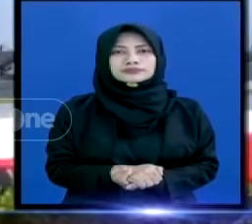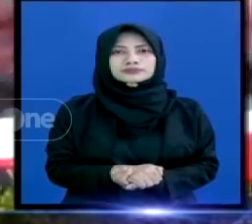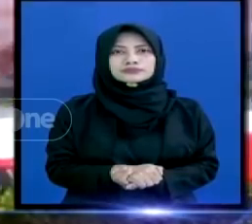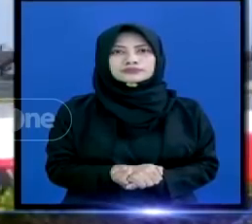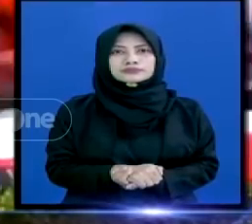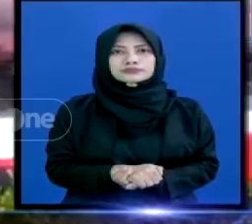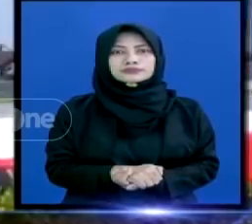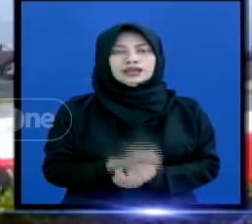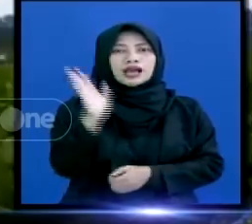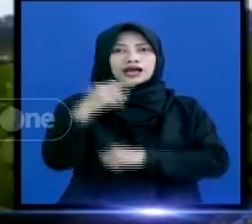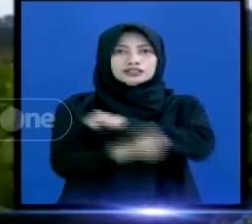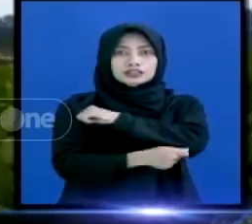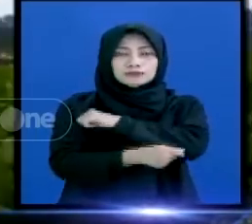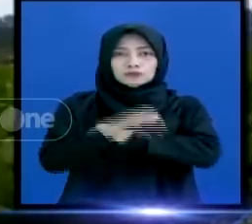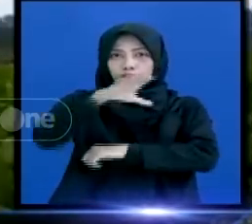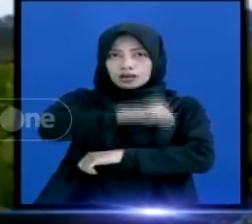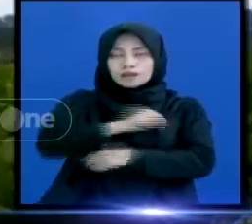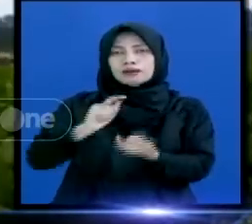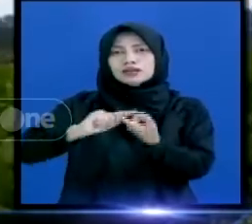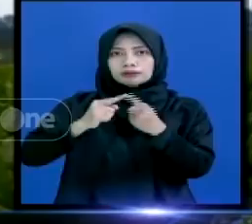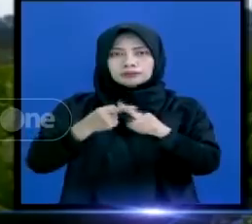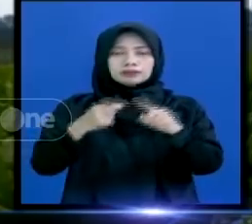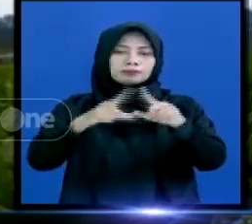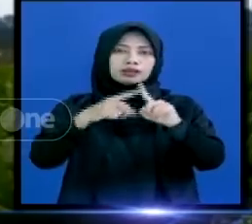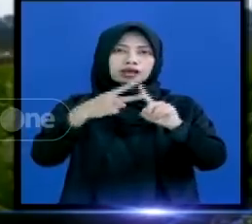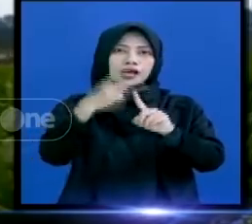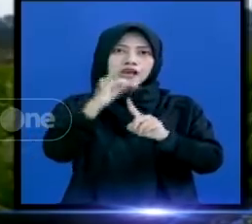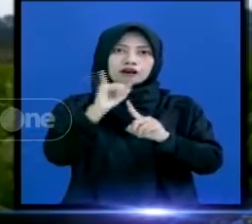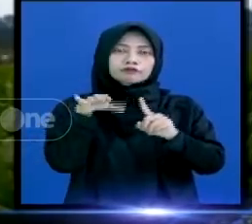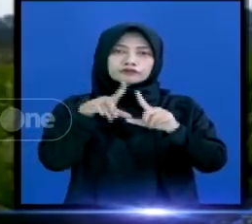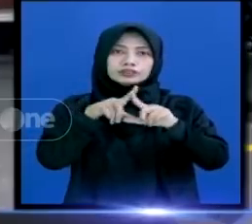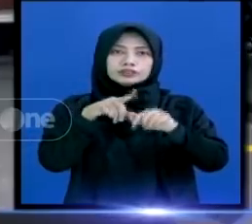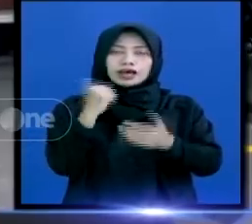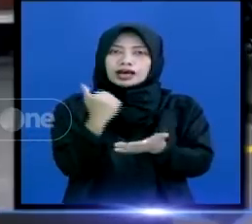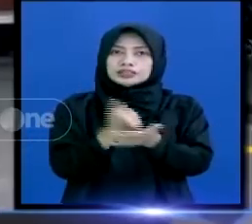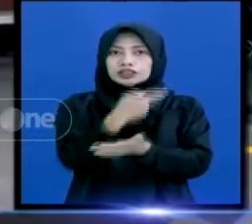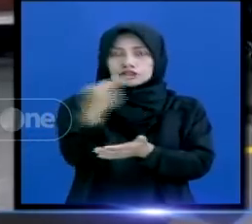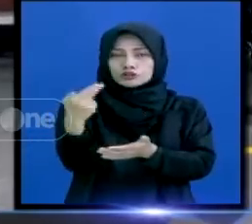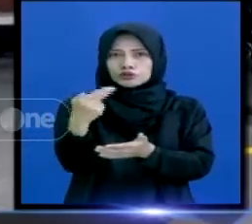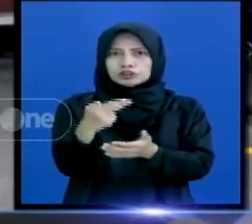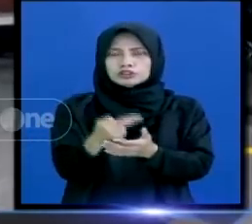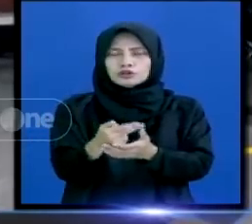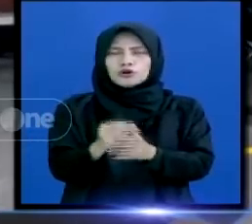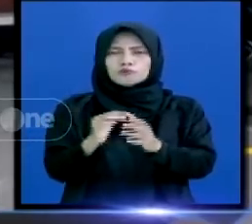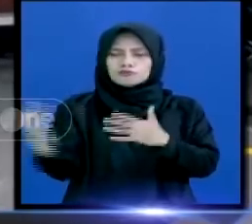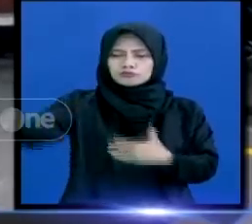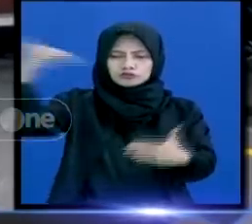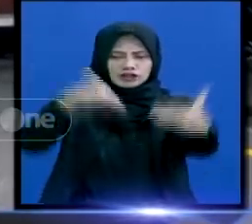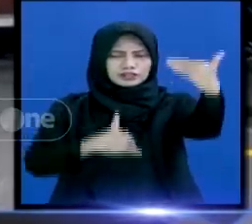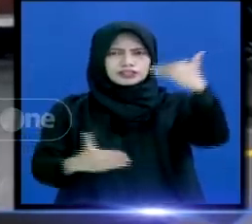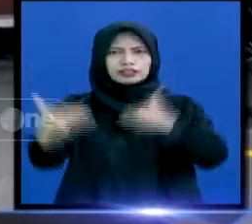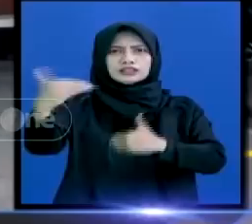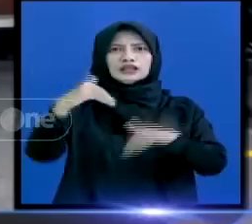Hingga Sabtu malam, sejumlah kru dan rekan-rekan Afridza sesama pembalap asal Indonesia lainnya tampak berkumpul di halaman